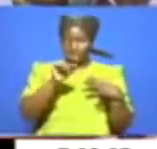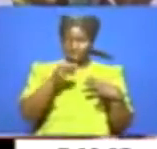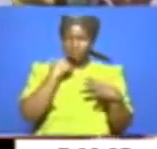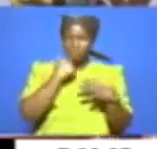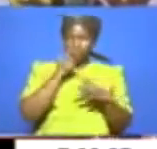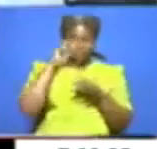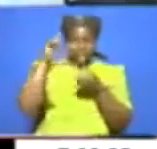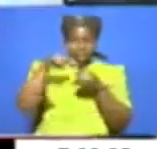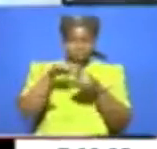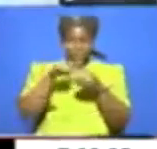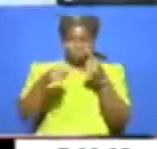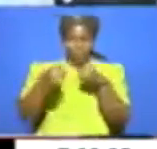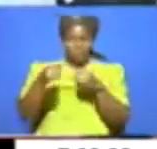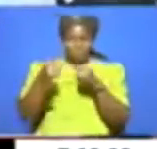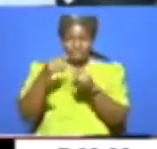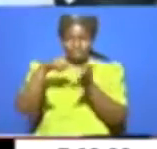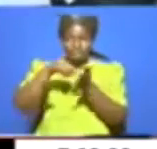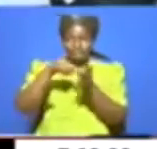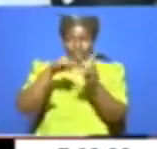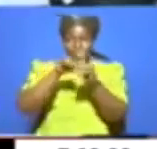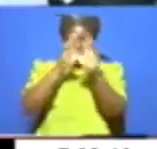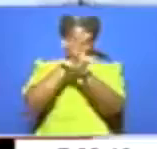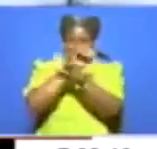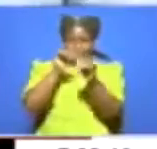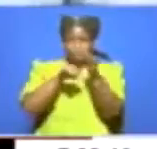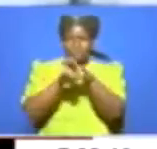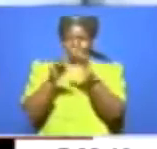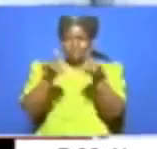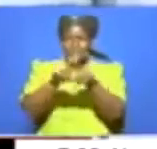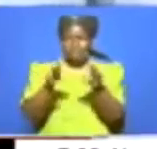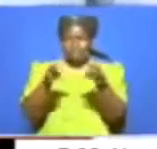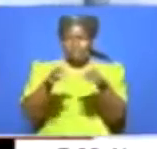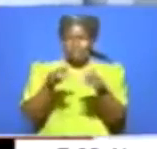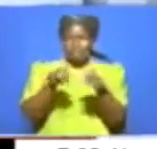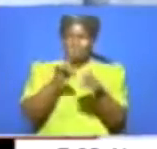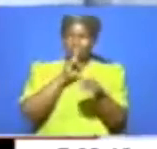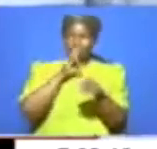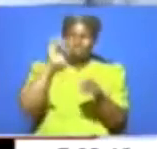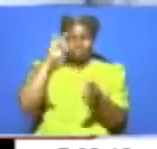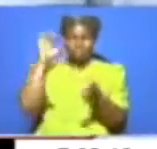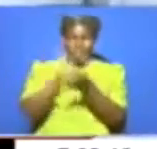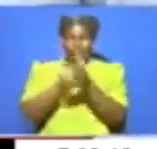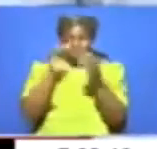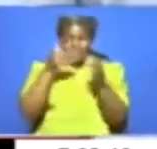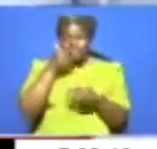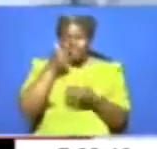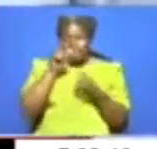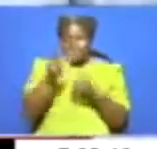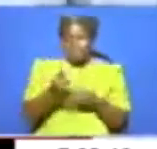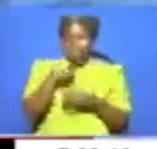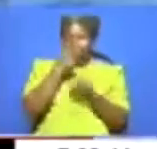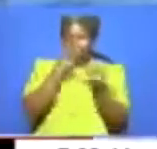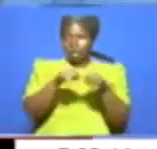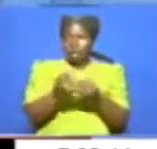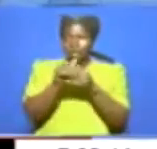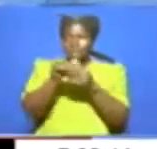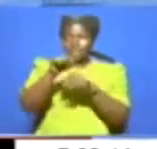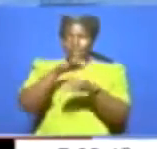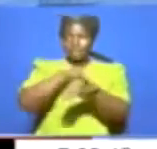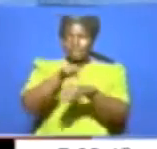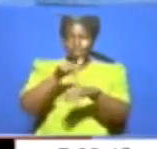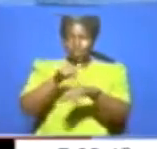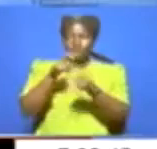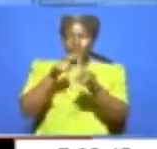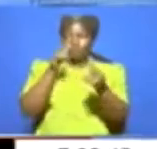hicho, anasema anaamini ndiye anayefaa kuliongoza taifa hili kutokana na historia yake maendeleo akiwa gavana wa Murang'a. Langa,